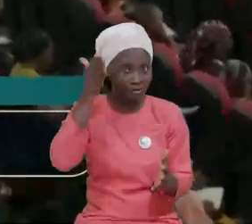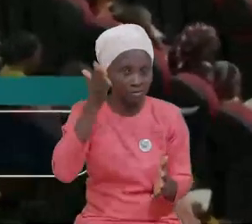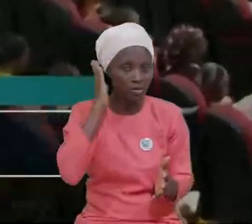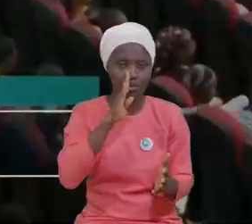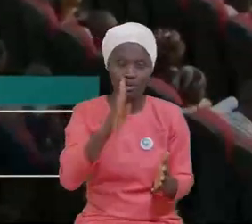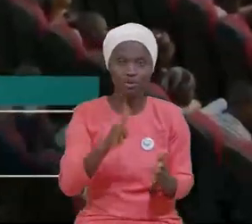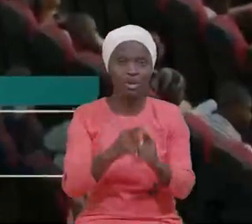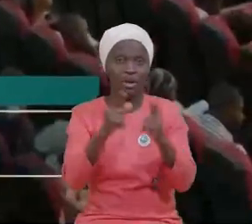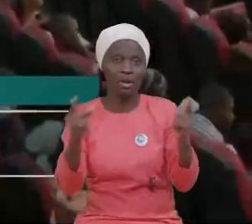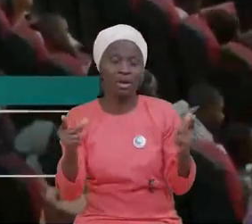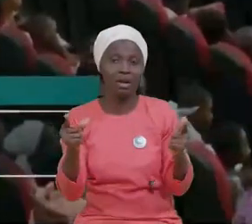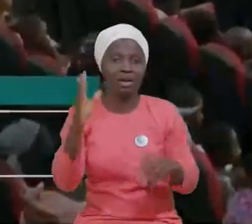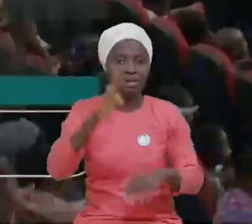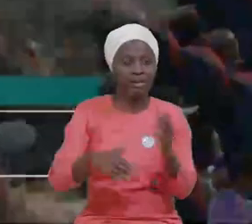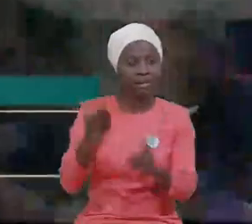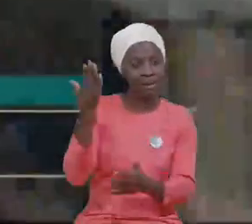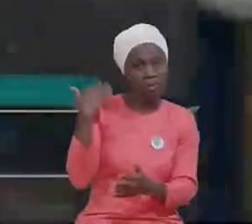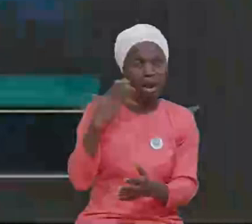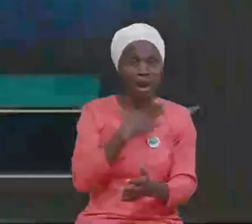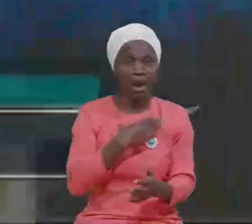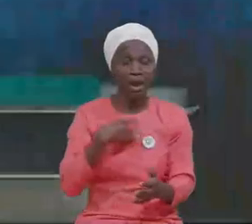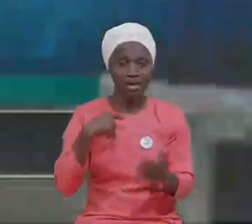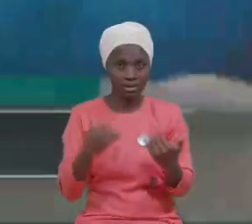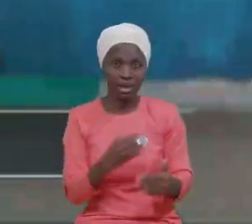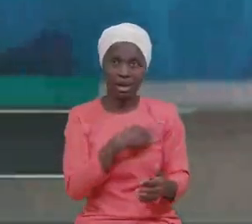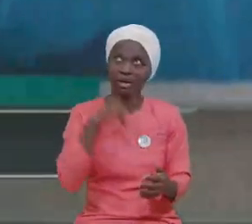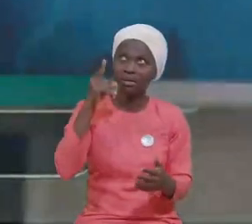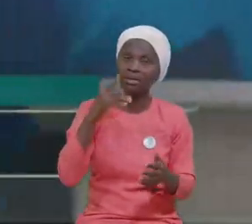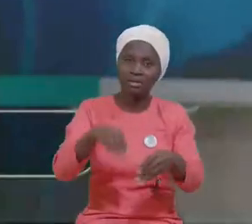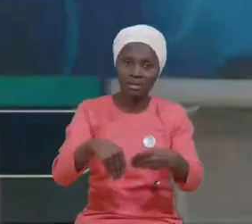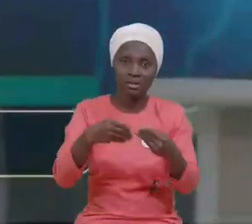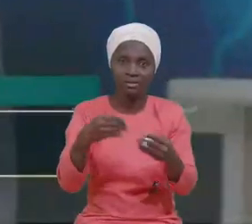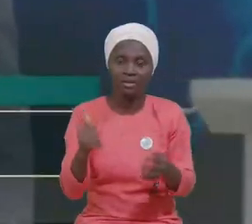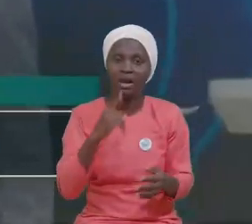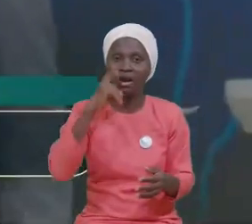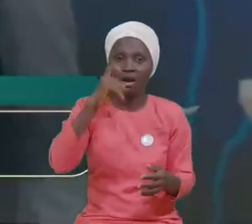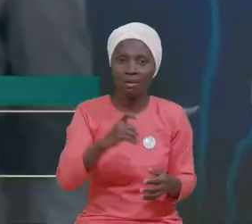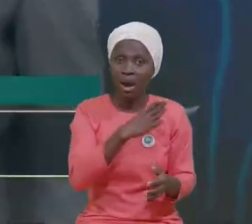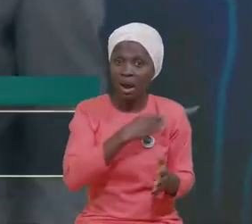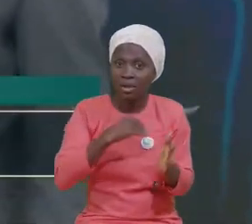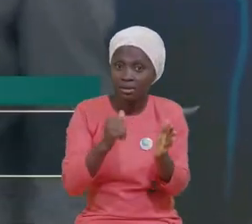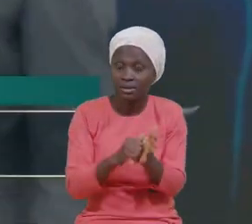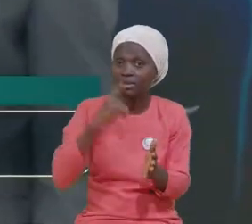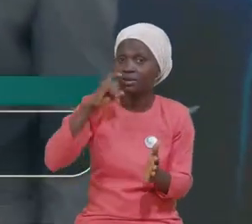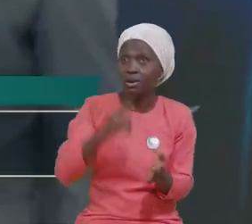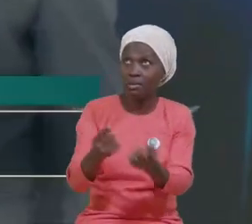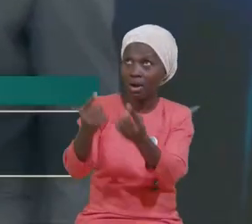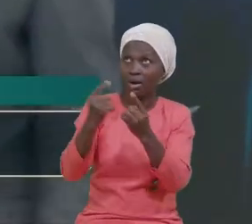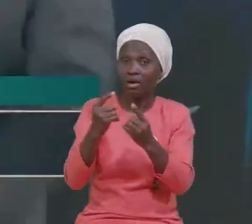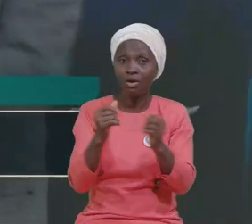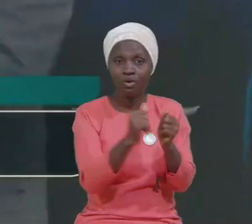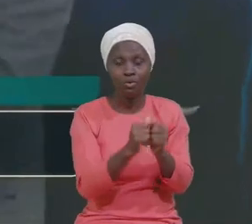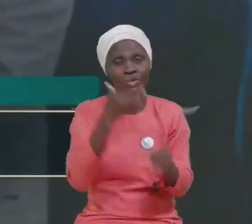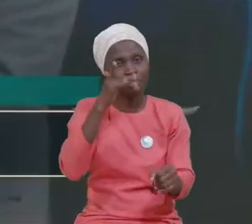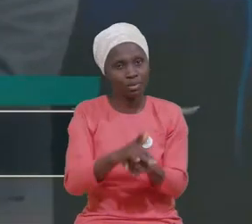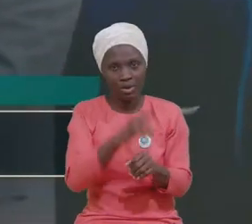sera plus grand que le passé et le présent. Et il donne un commandement. Et le commandement vient avec une promesse. Et